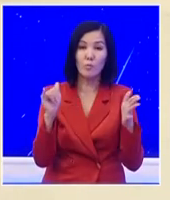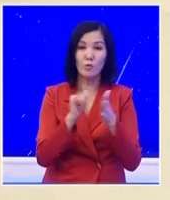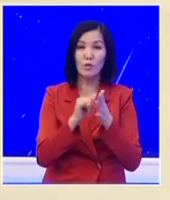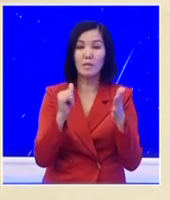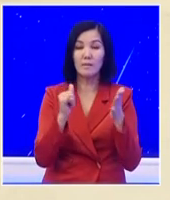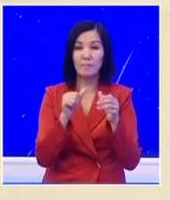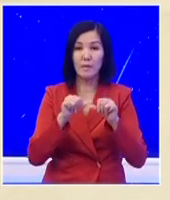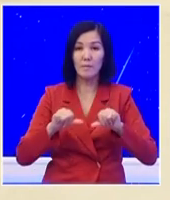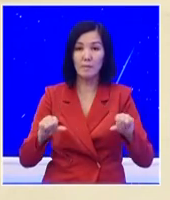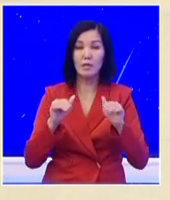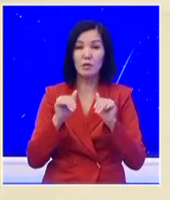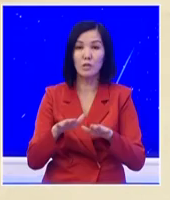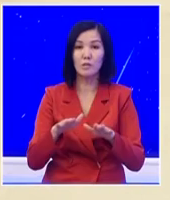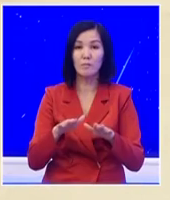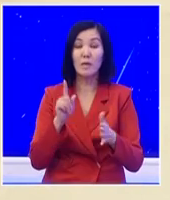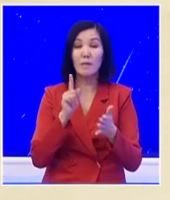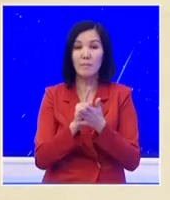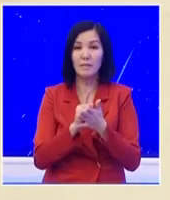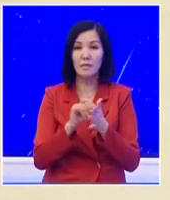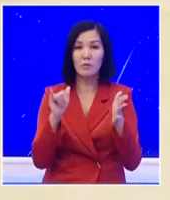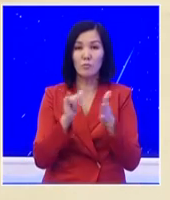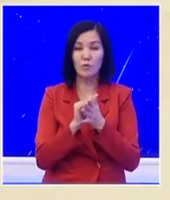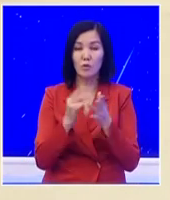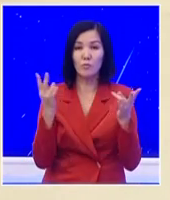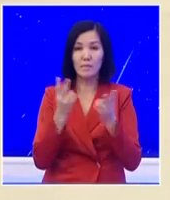шешім қабылдап, міндетті түрде орнатуға